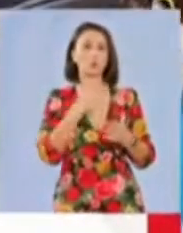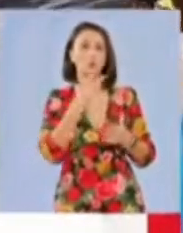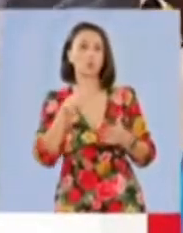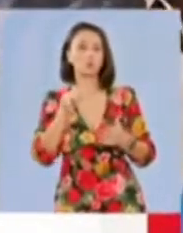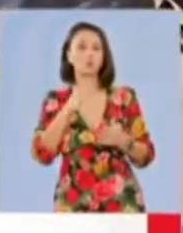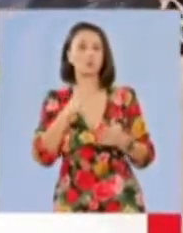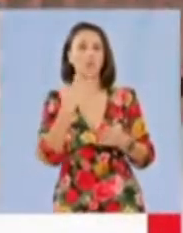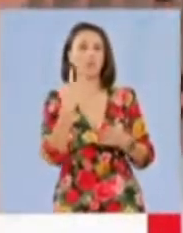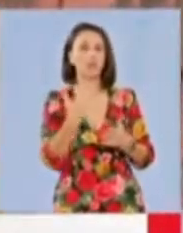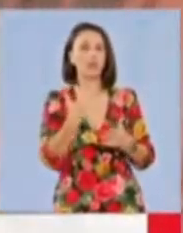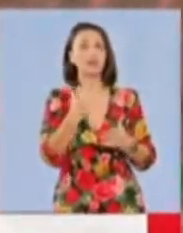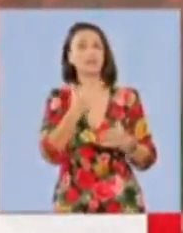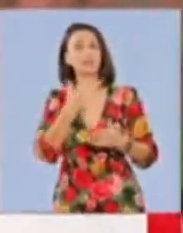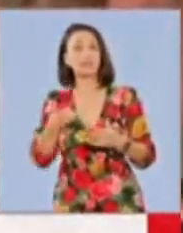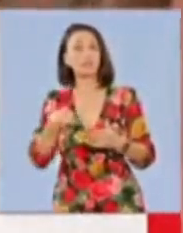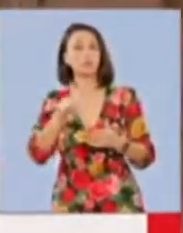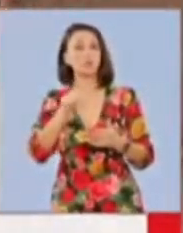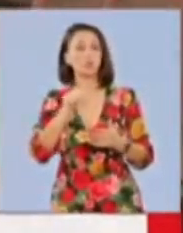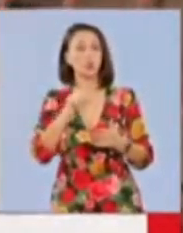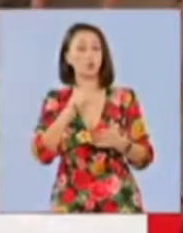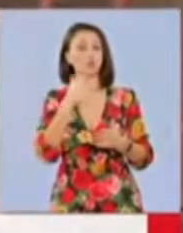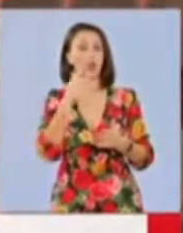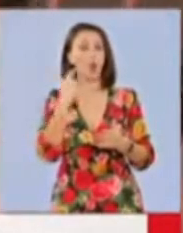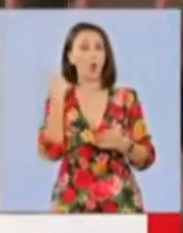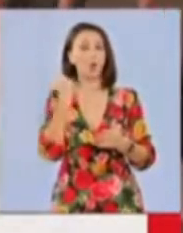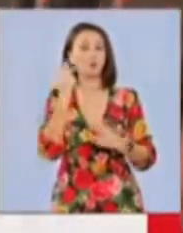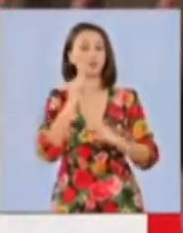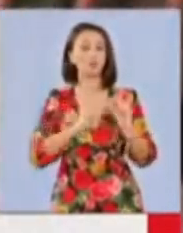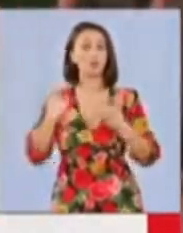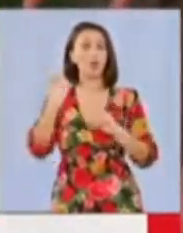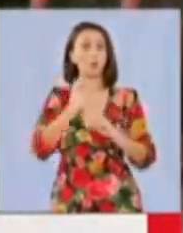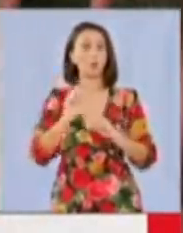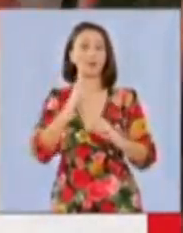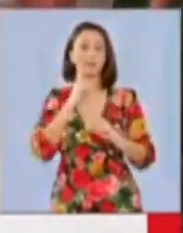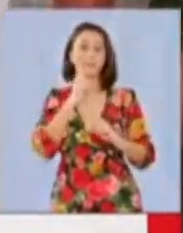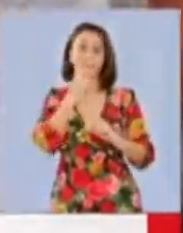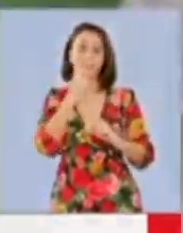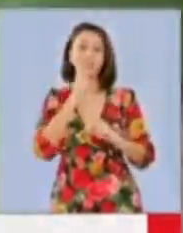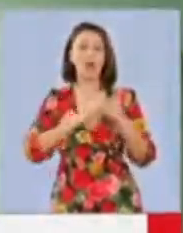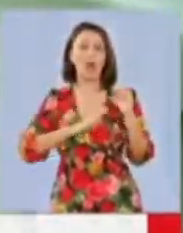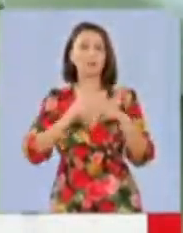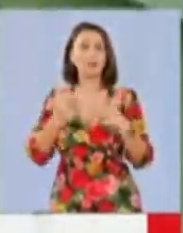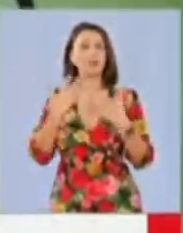263 din 323 de orașe din Uniunea Europeană în privința calității aerului p